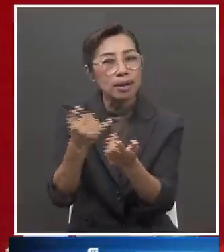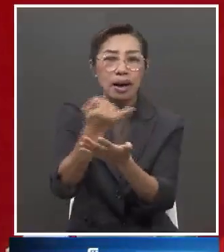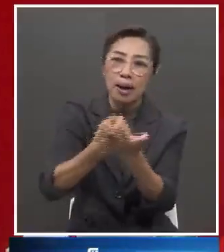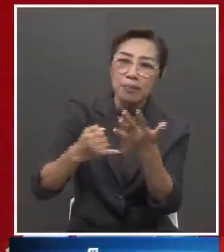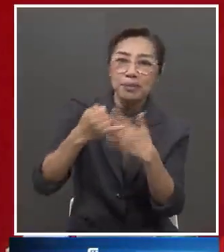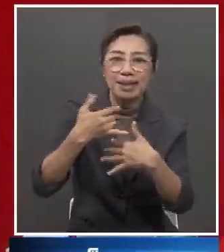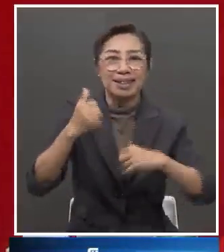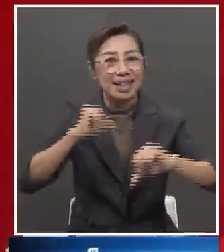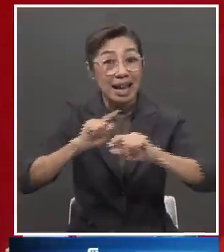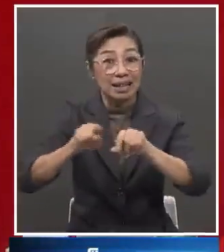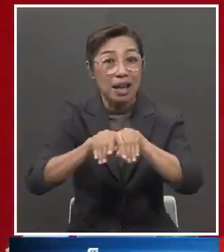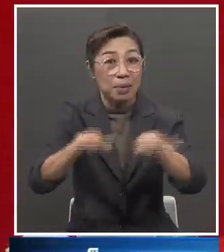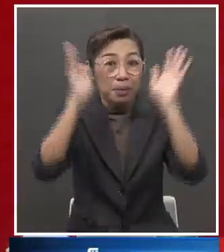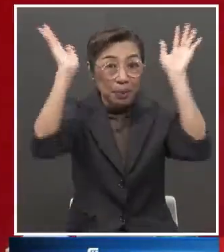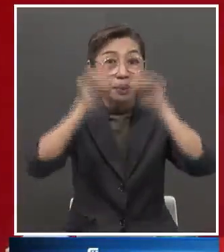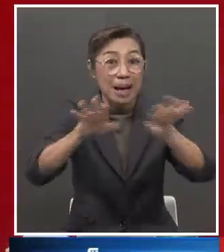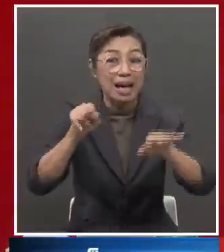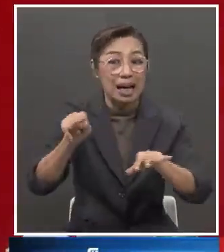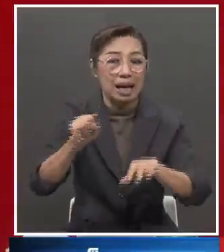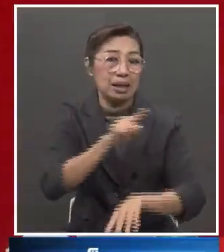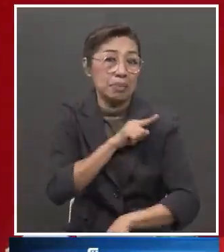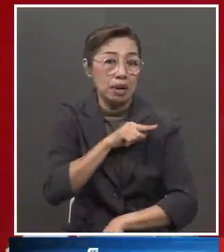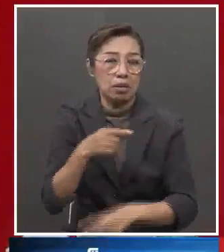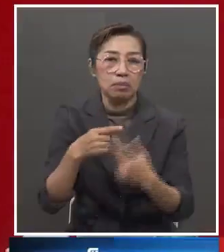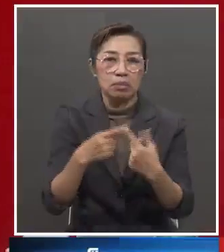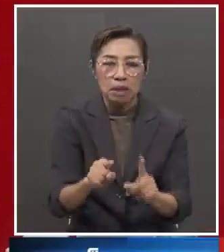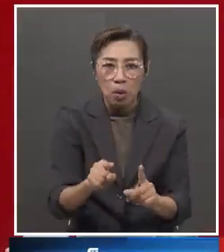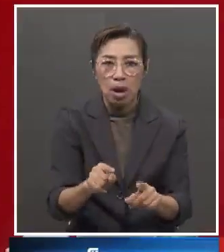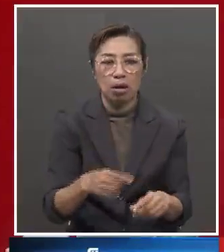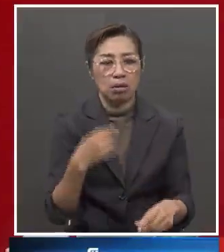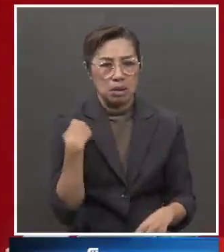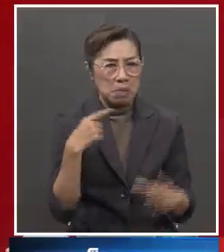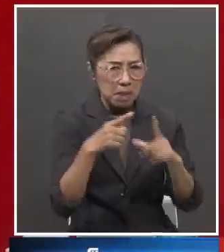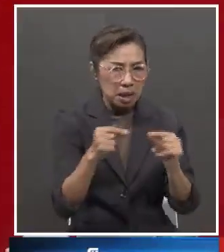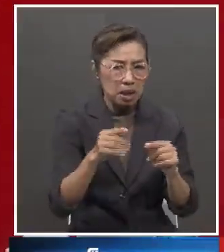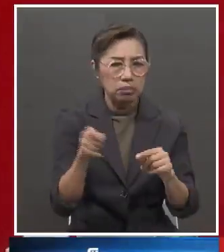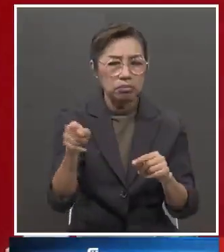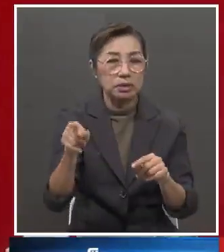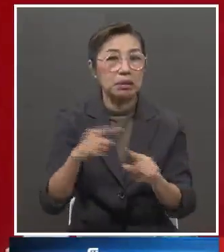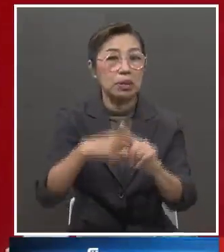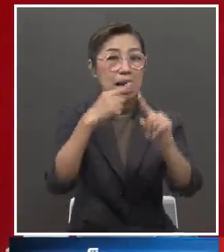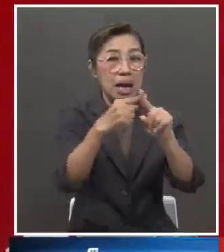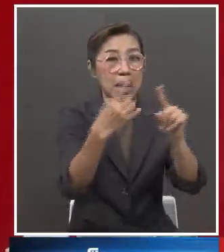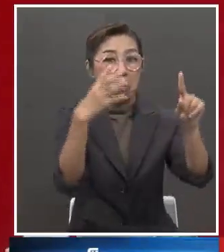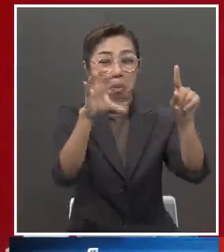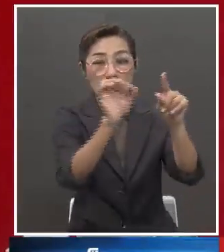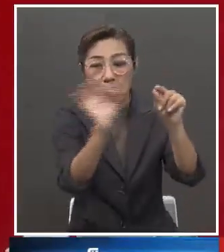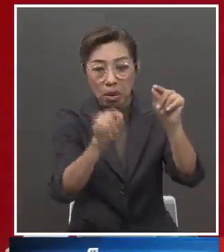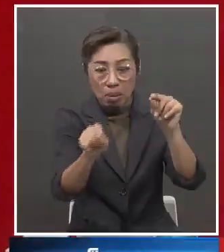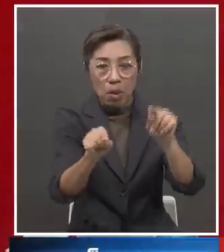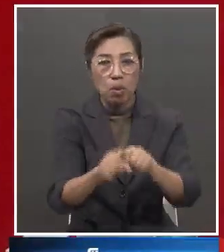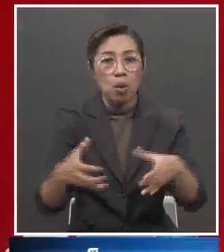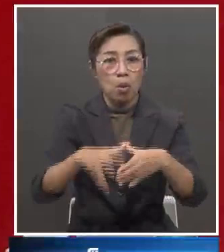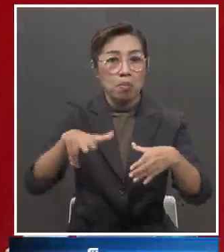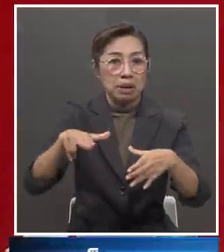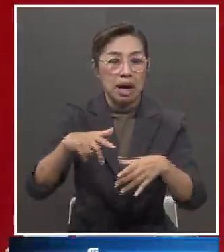เหมือนกันขณะเดียวกันคุณอุ้งอิ๊งเองเนี่ยเขาก็ยังเ่อมีความเคลื่อนไหวอย่างล่าสุดที่ไปโพสต์ใน xบอกว่าพรรคเพื่อไทยเป็นบ้านของอิ๊งอิ๊ง